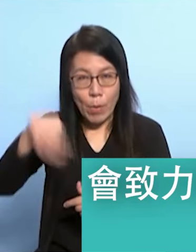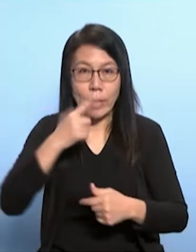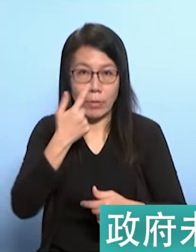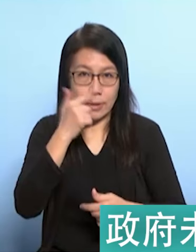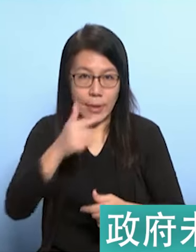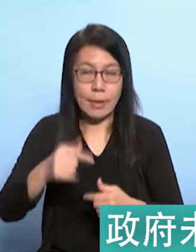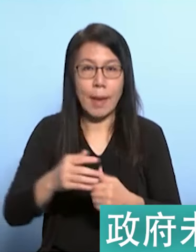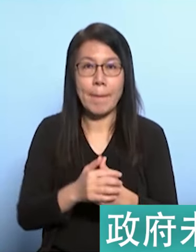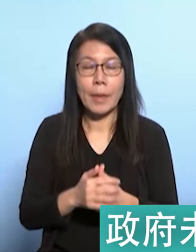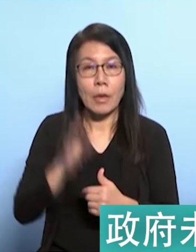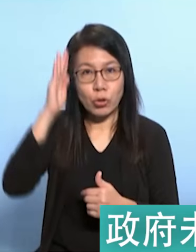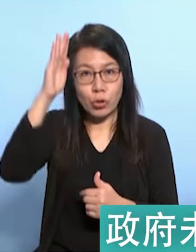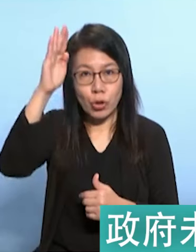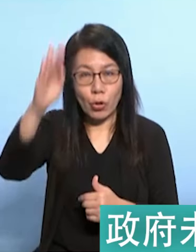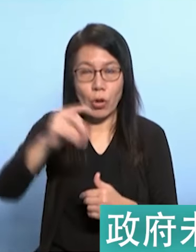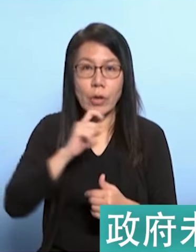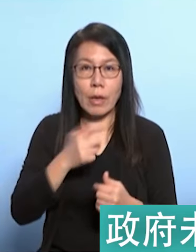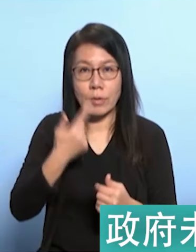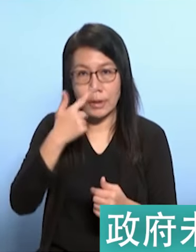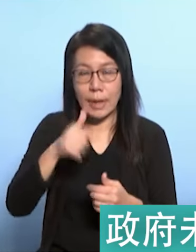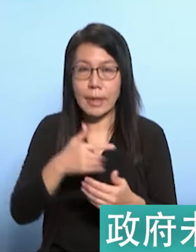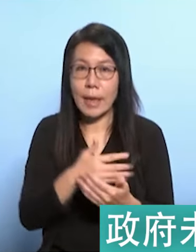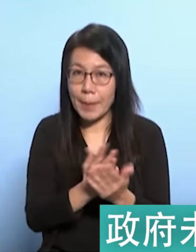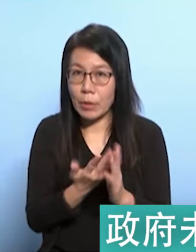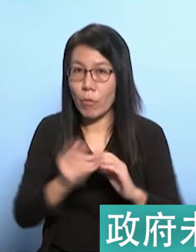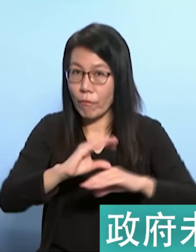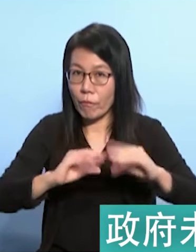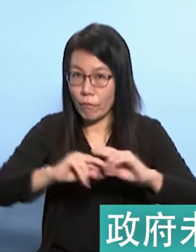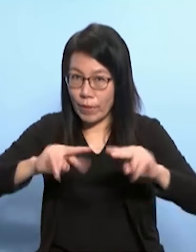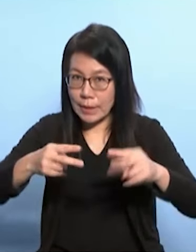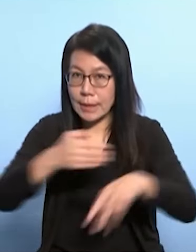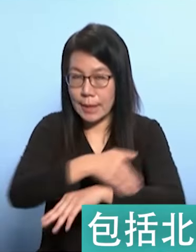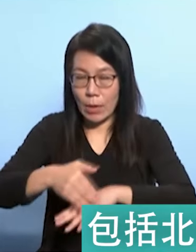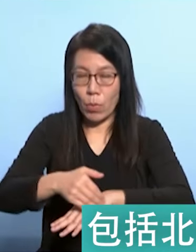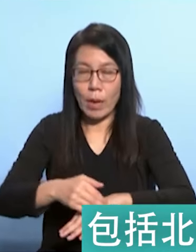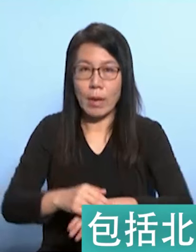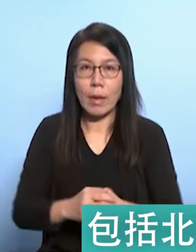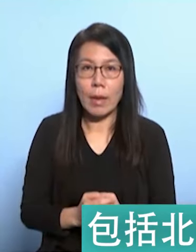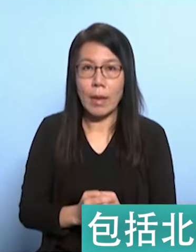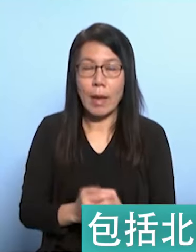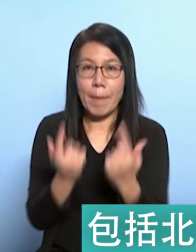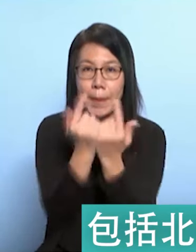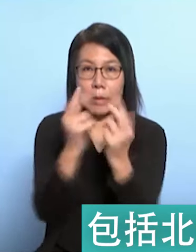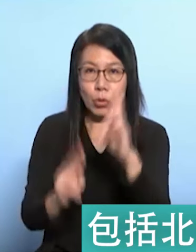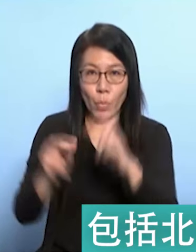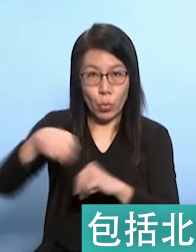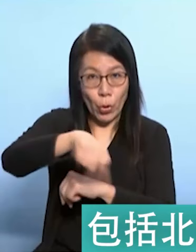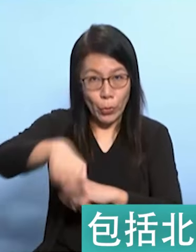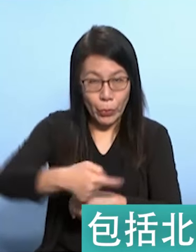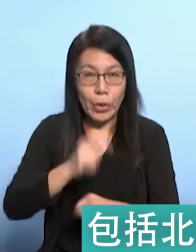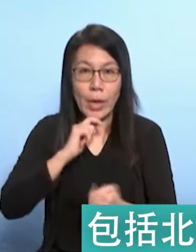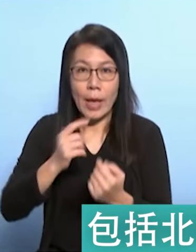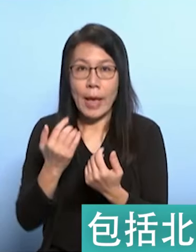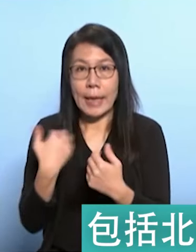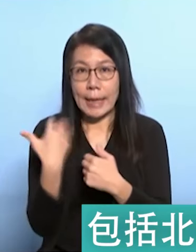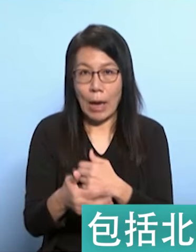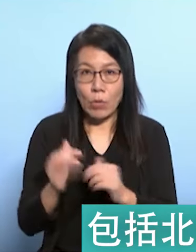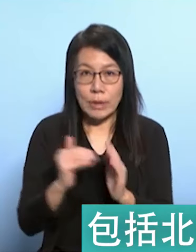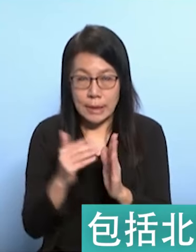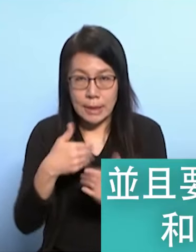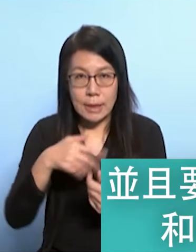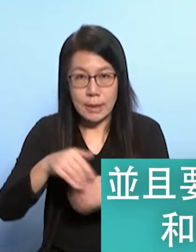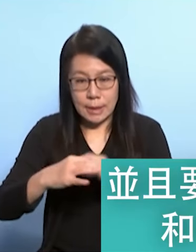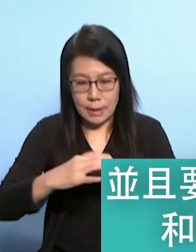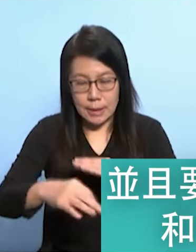略。政府未來將開展多項大型的發展規劃，包括北部都會區、交椅洲人工島項